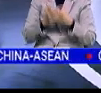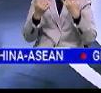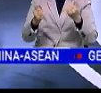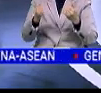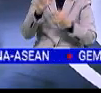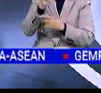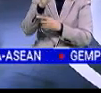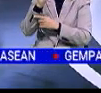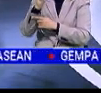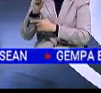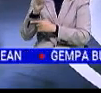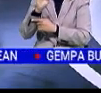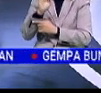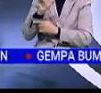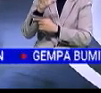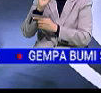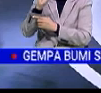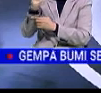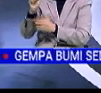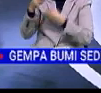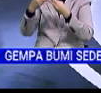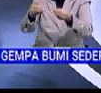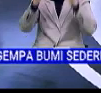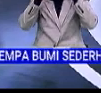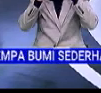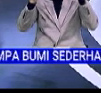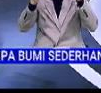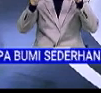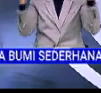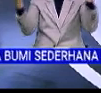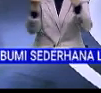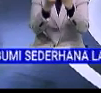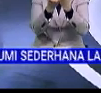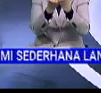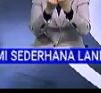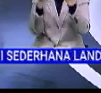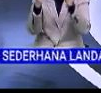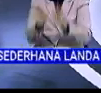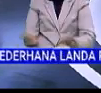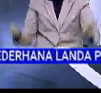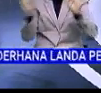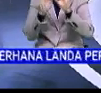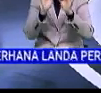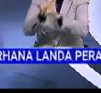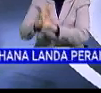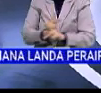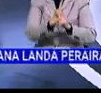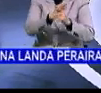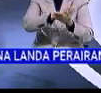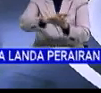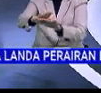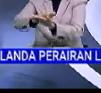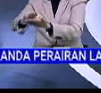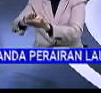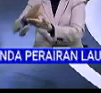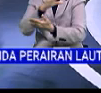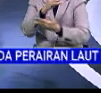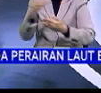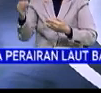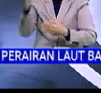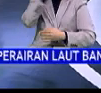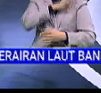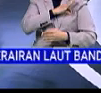Alam Flora Sdn Bhd itu khusus memberikan kesedaran kepada masyarakat tentang kepentingan penjagaan kebersihan dan